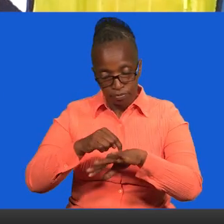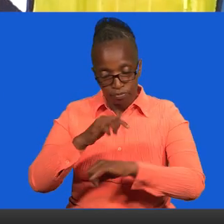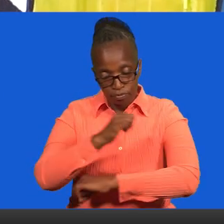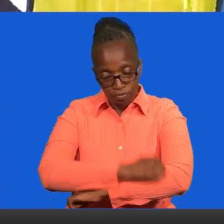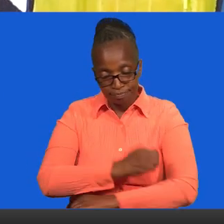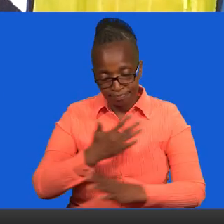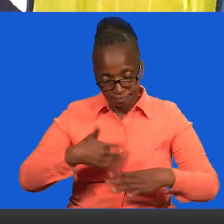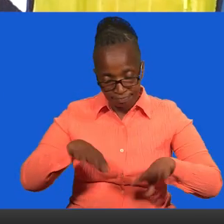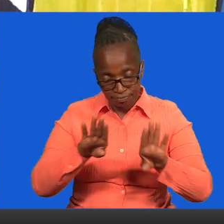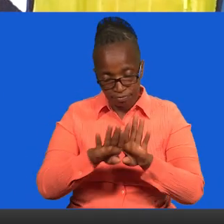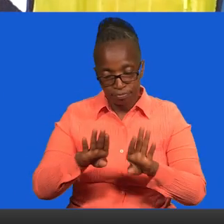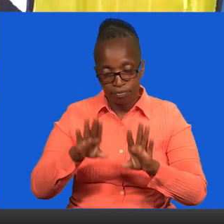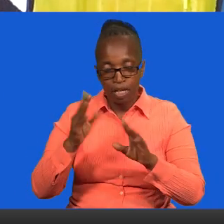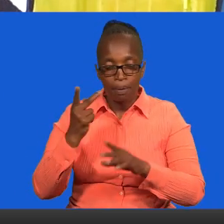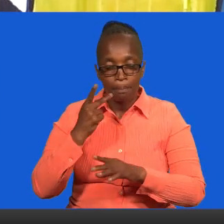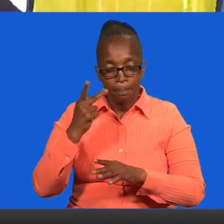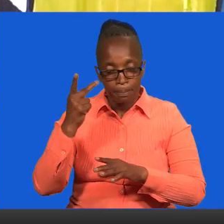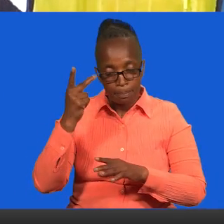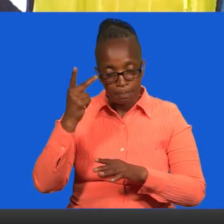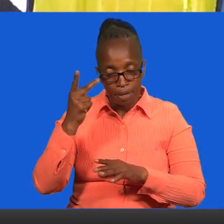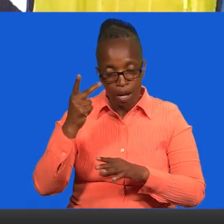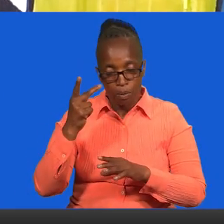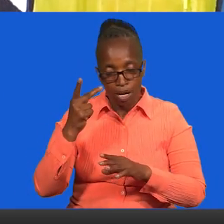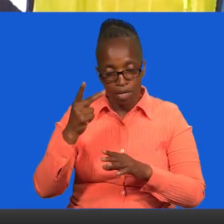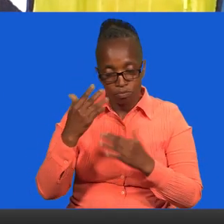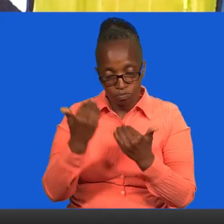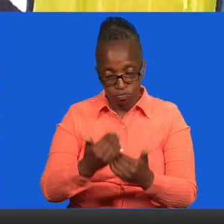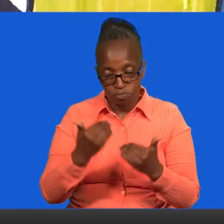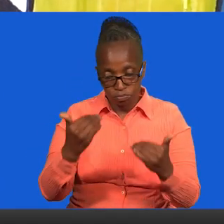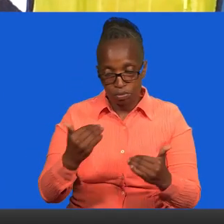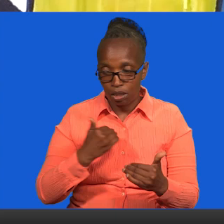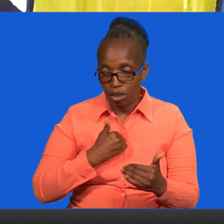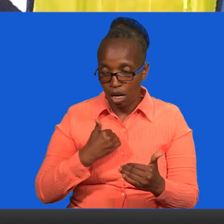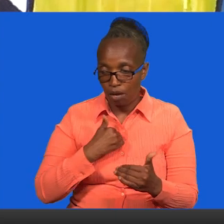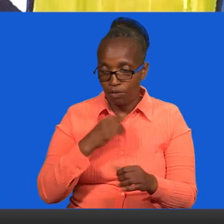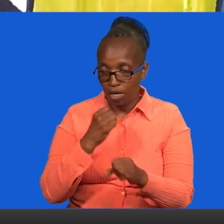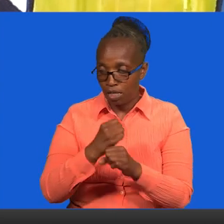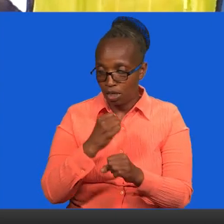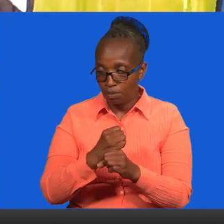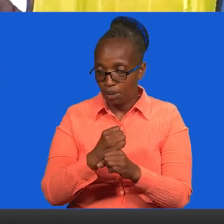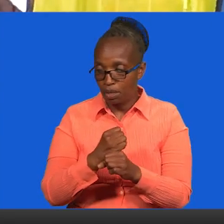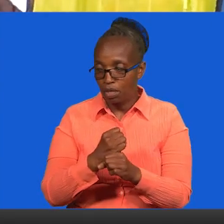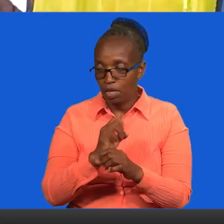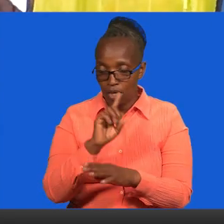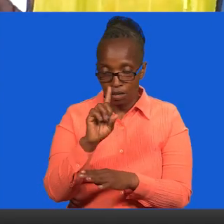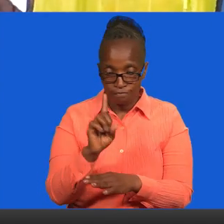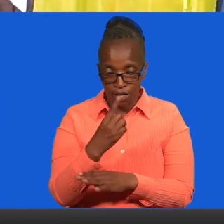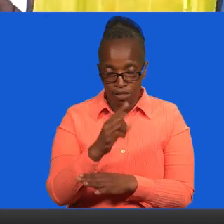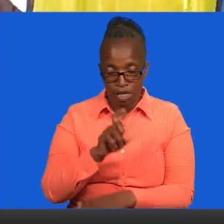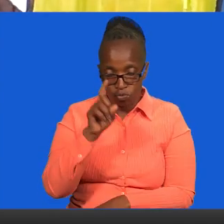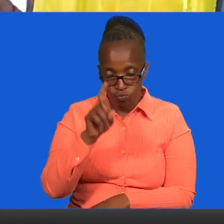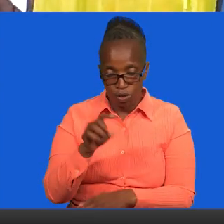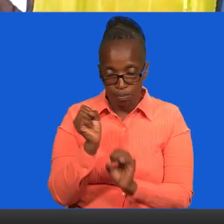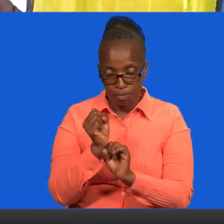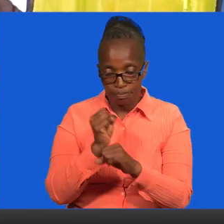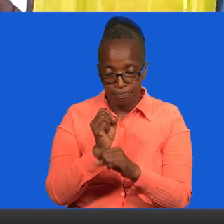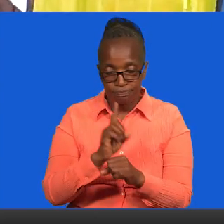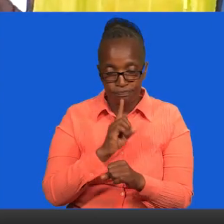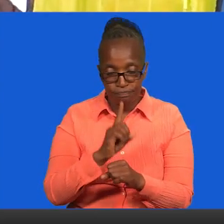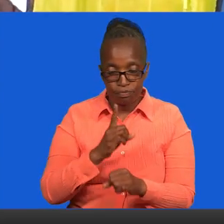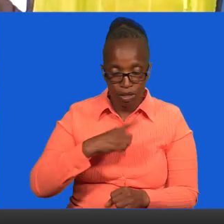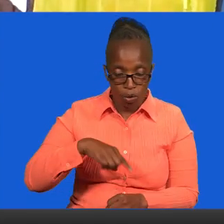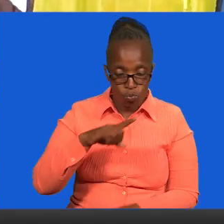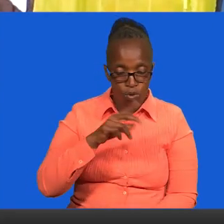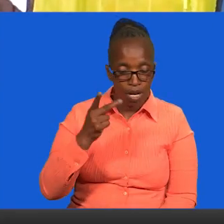vile tumefunga. Walimu wetu wako available kusaidia. Tutahakikisha wako na homework ya kufanyia nyumbani, na kwanza